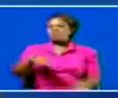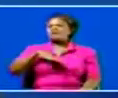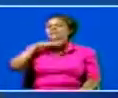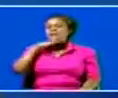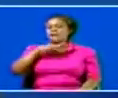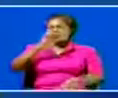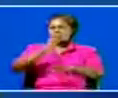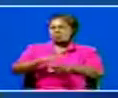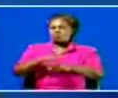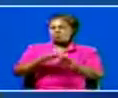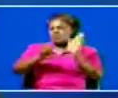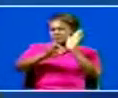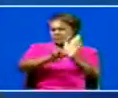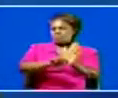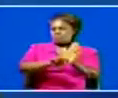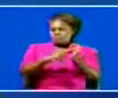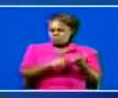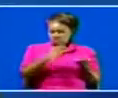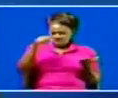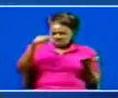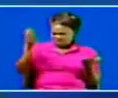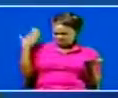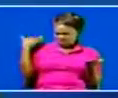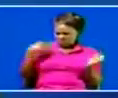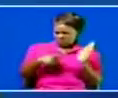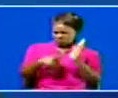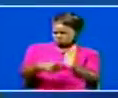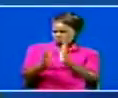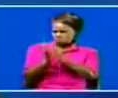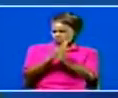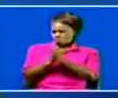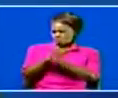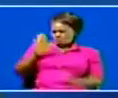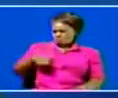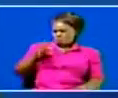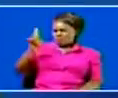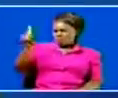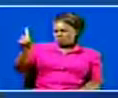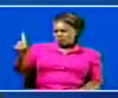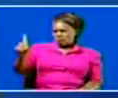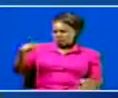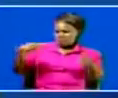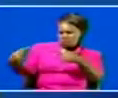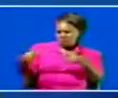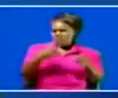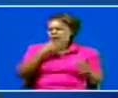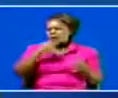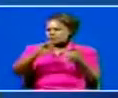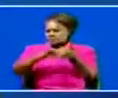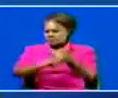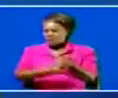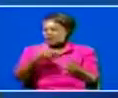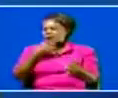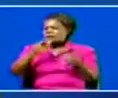kwenye taarifa tuliweza kuifanya mapema wiki jana ya mama mmoja ambaye alizozana na mumewe.